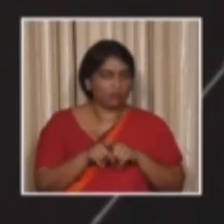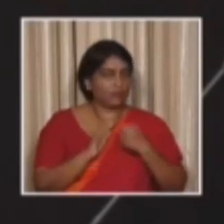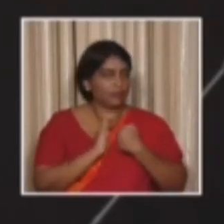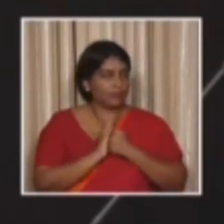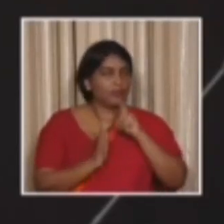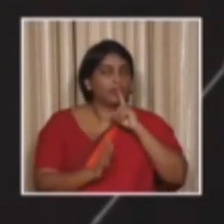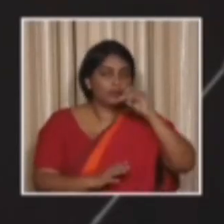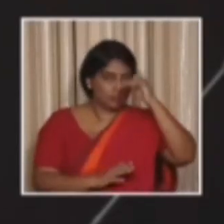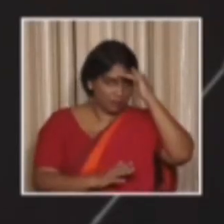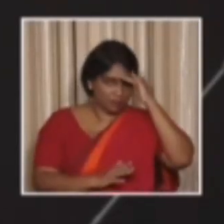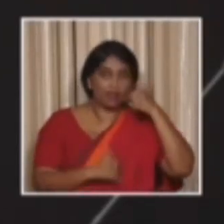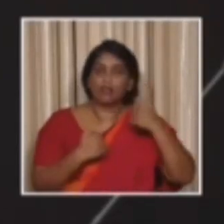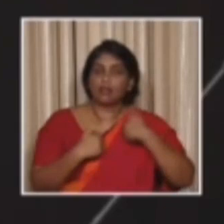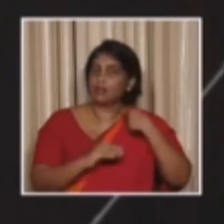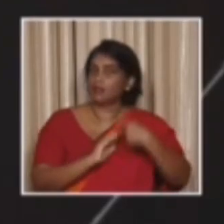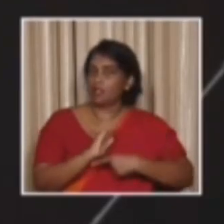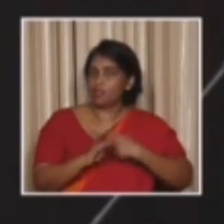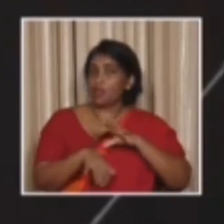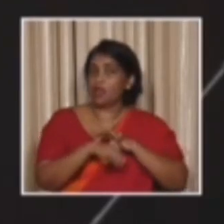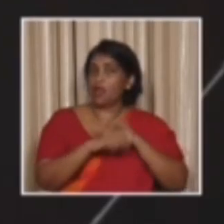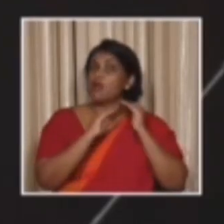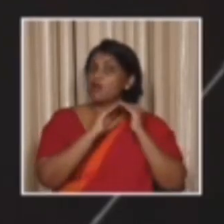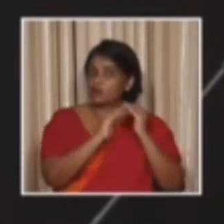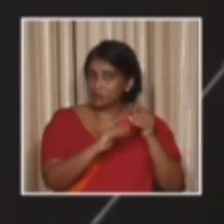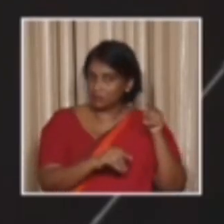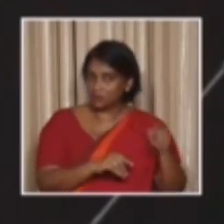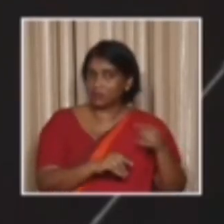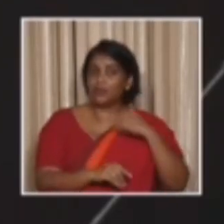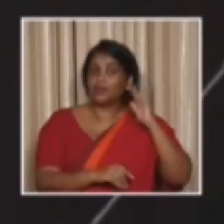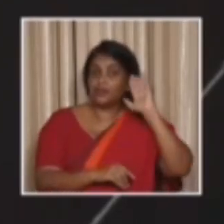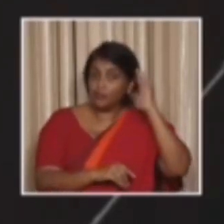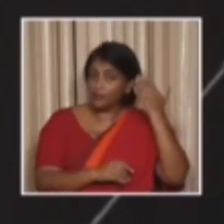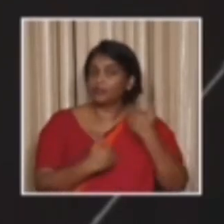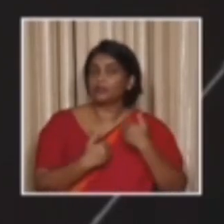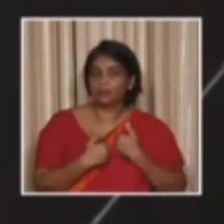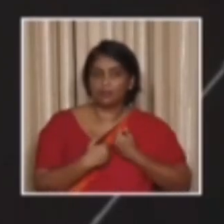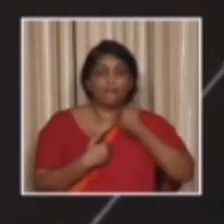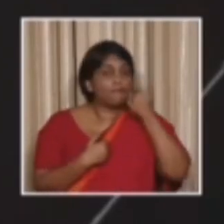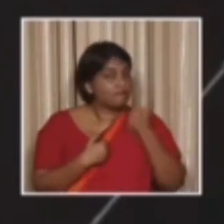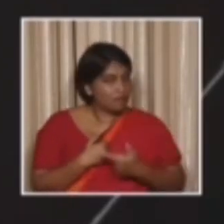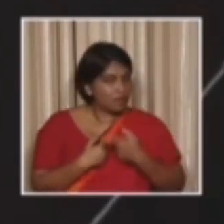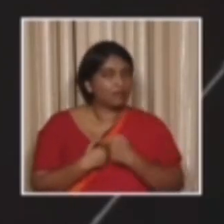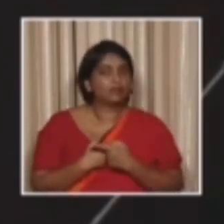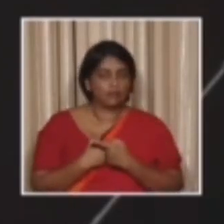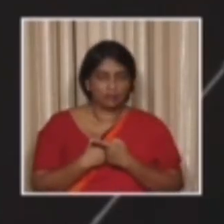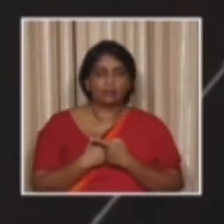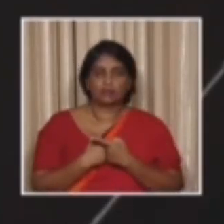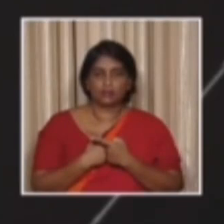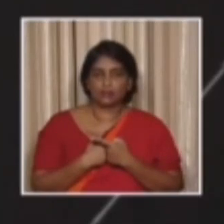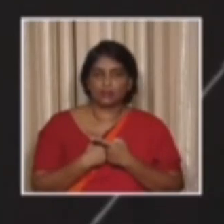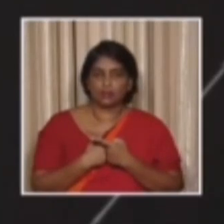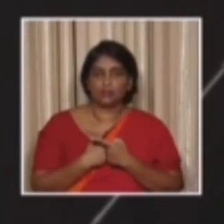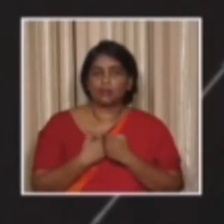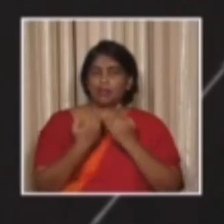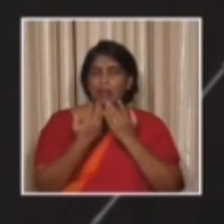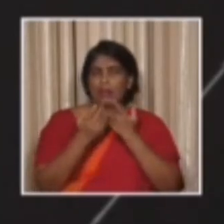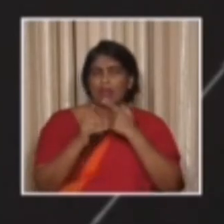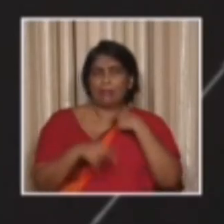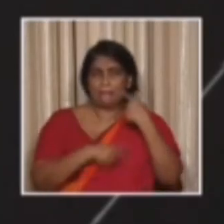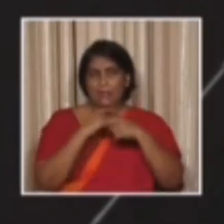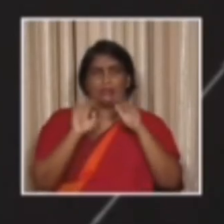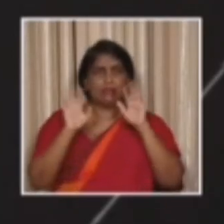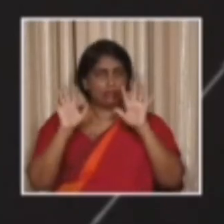விநியோகிக்கப்பட்டுள்ளது. இதனால் அப்பாவி மக்களே இன்று பாதிக்கப்பட்டுள்ளார்கள். நாட்டு மக்கள் குறித்து அவதானம் செலுத்தாமல்